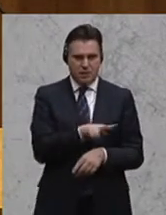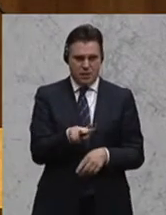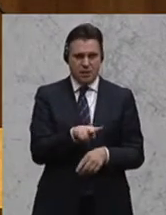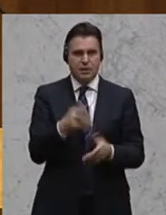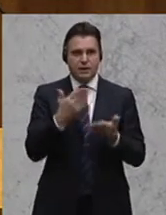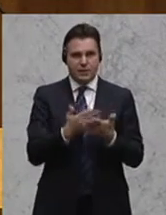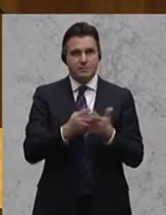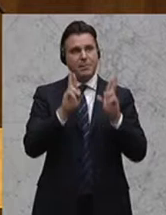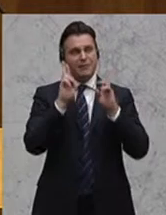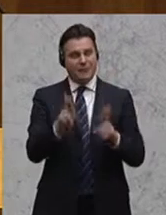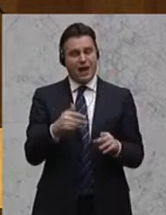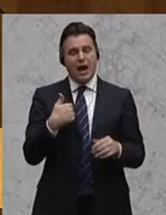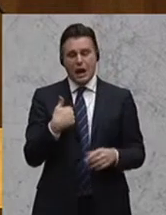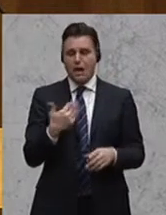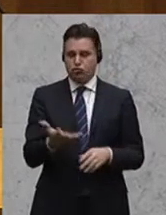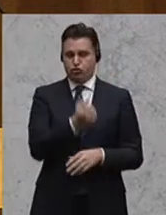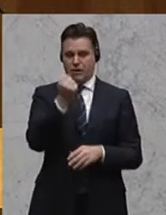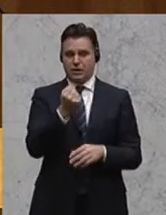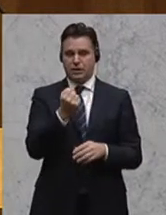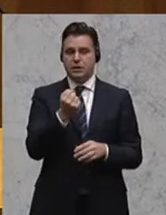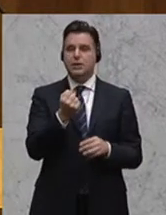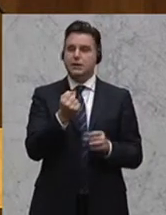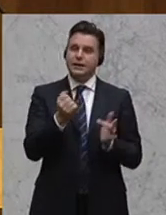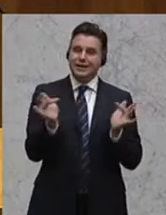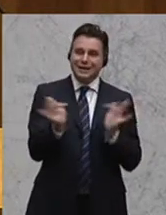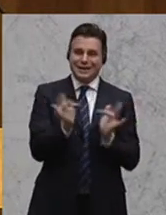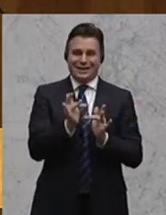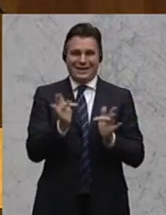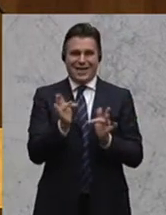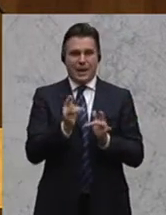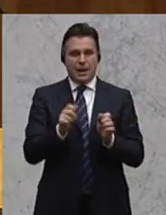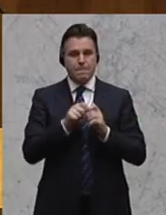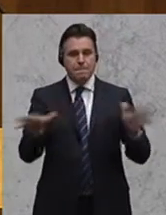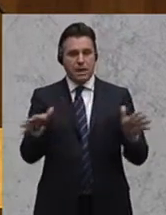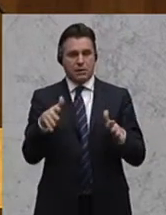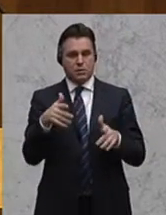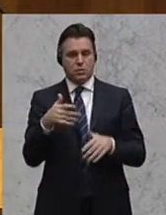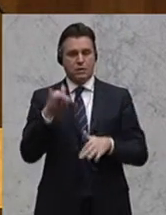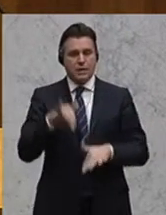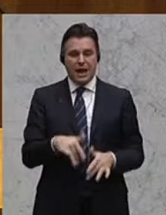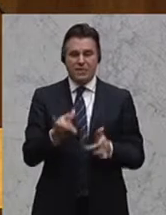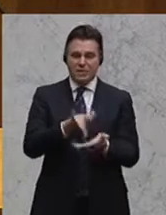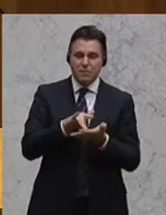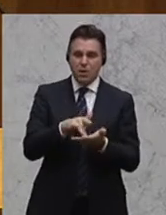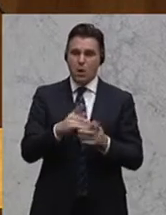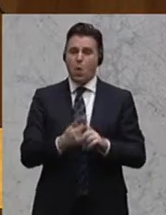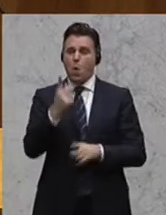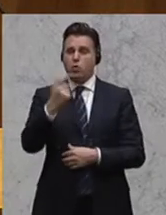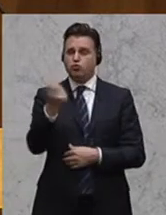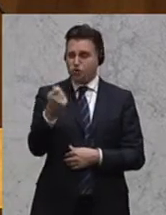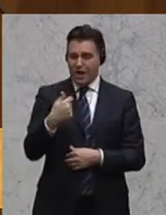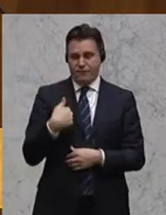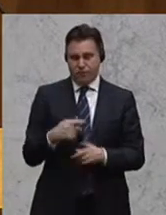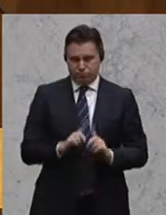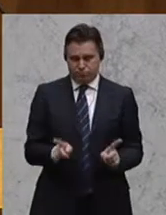ganz Wesentliches erreicht. Wir haben uns gegen Vermittlung und gegen Kommerzialisierung so festgemacht, dass wir das mit hohen Strafen bedroht